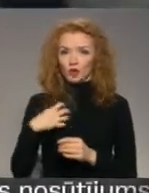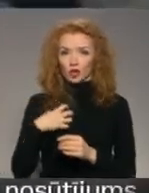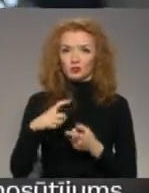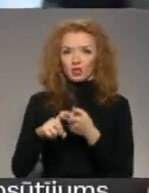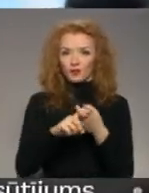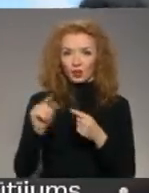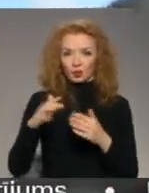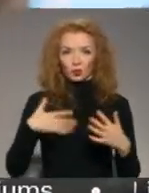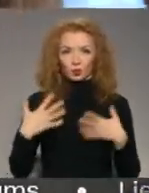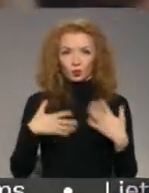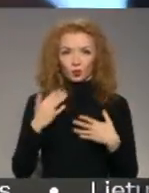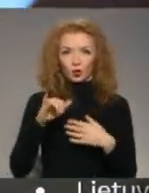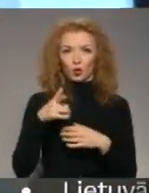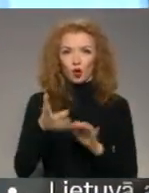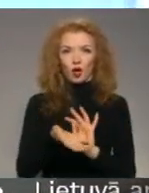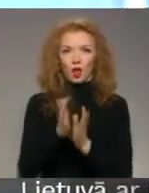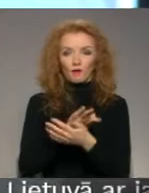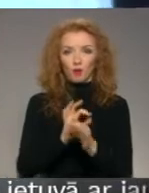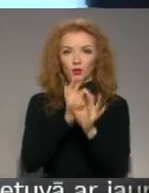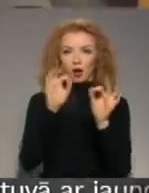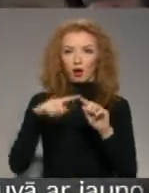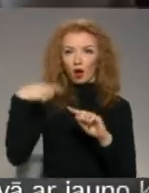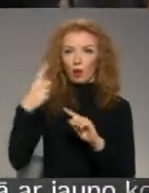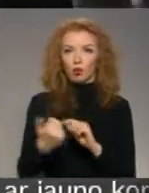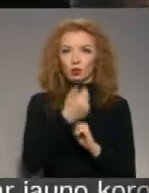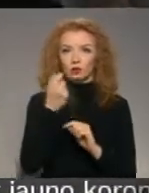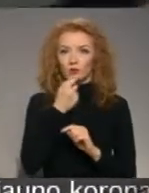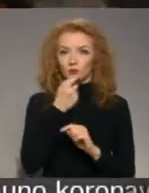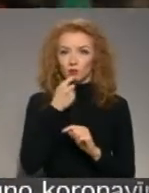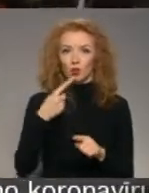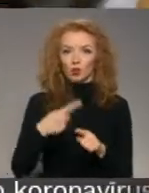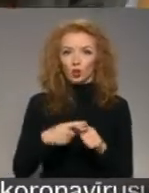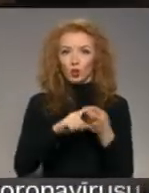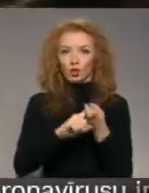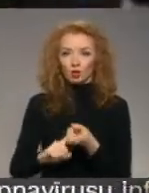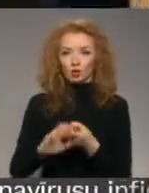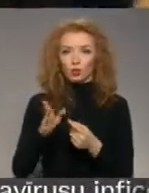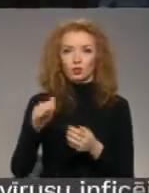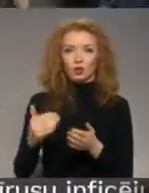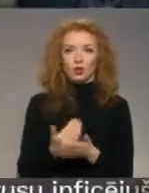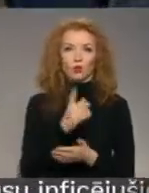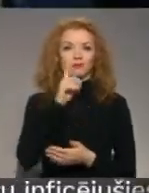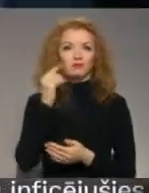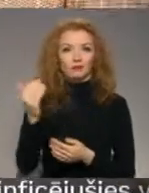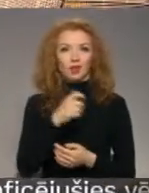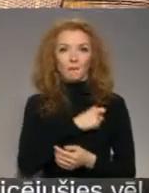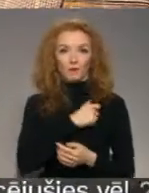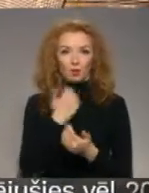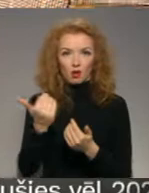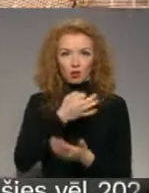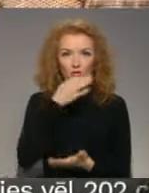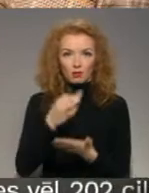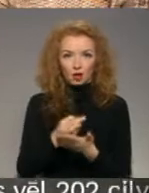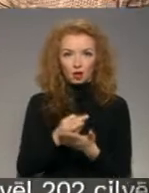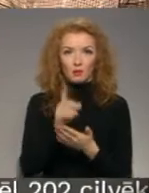reforma startēs jau nākamgad septembrī. Līdz ar to skolu nākotne būs jauno novadu deputātu rokās, bet laiks pēc pašvaldību vēlēšanām